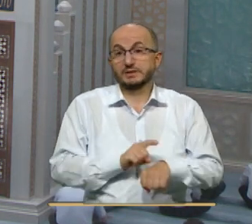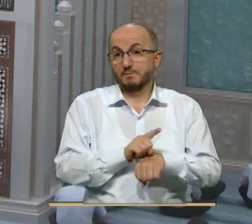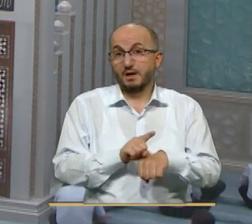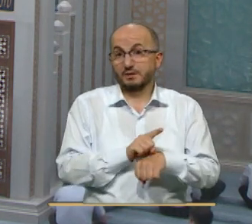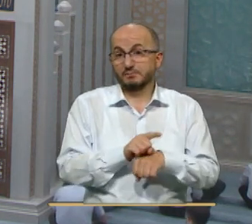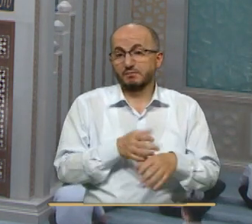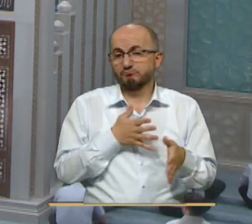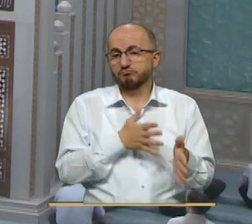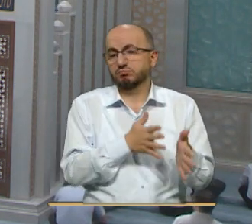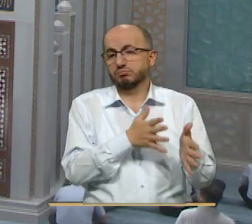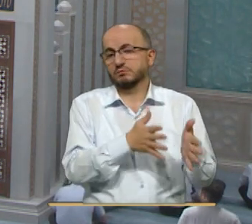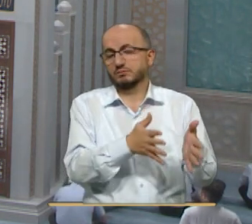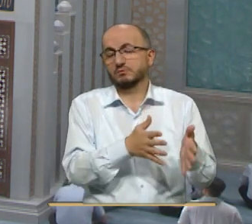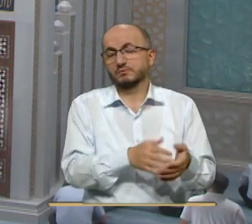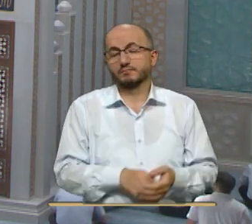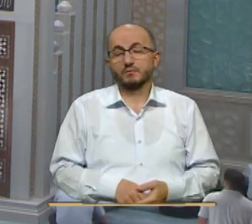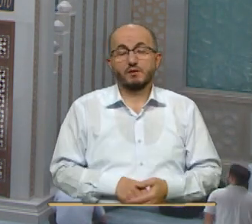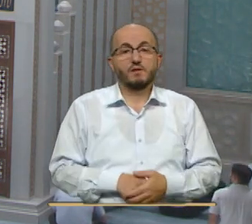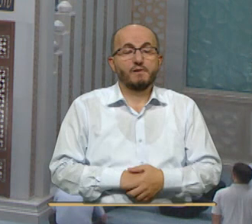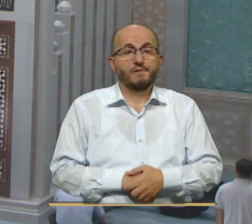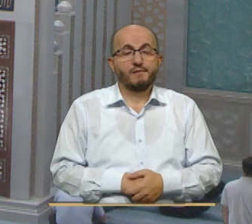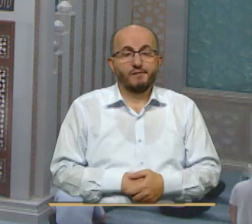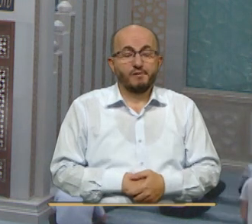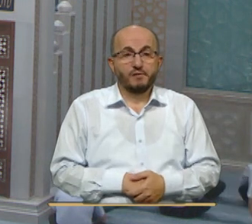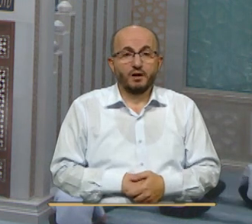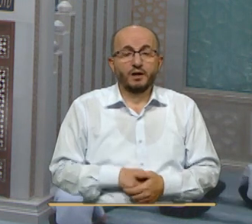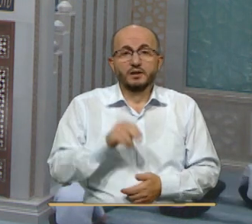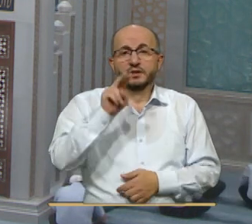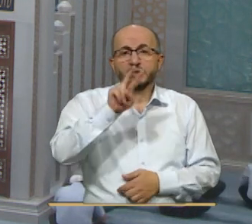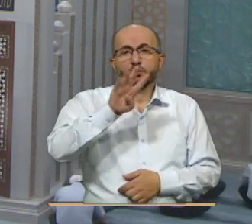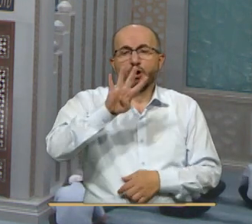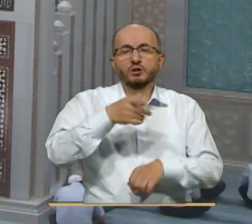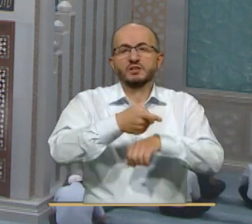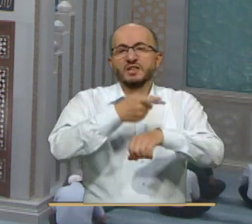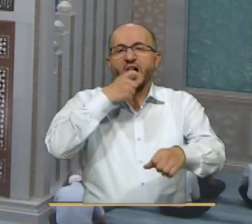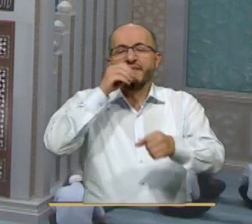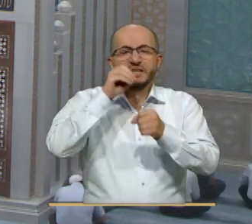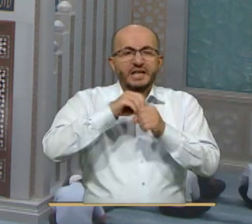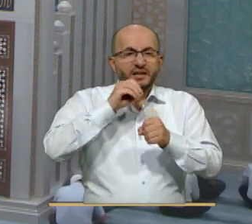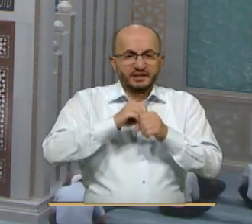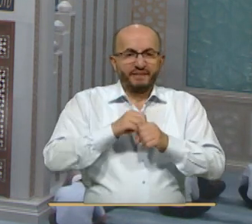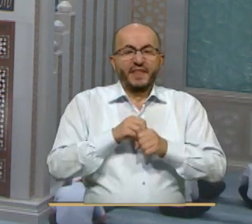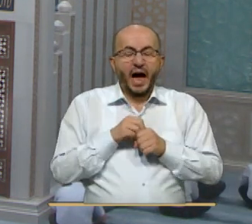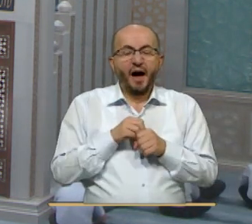Zamanımızı israf ediyoruz. Peki 24 saat içerisinde